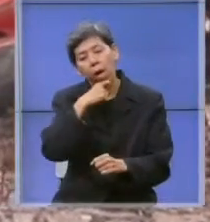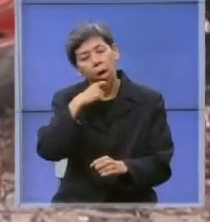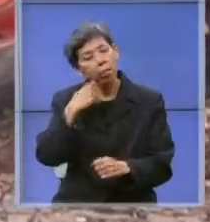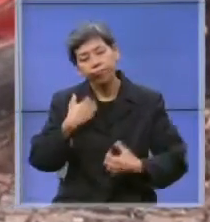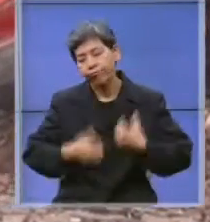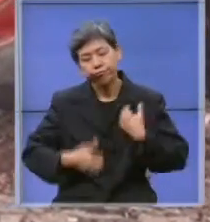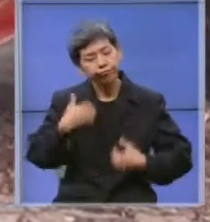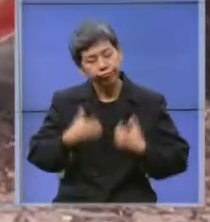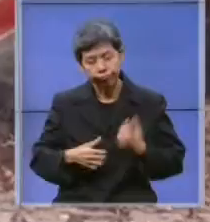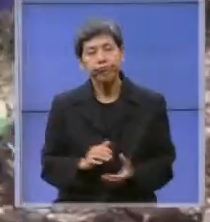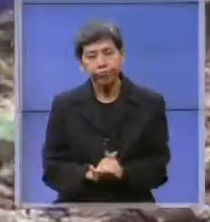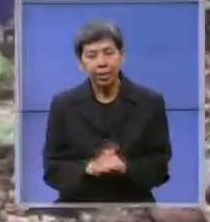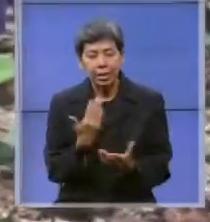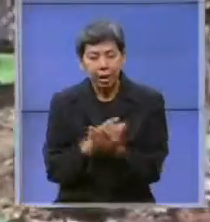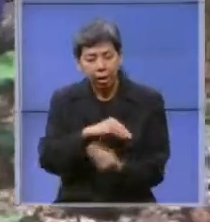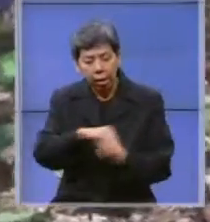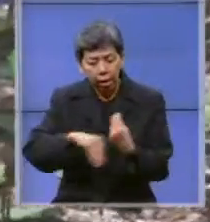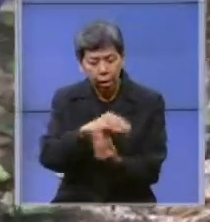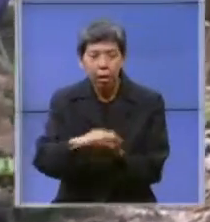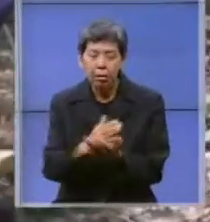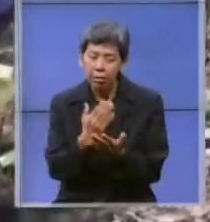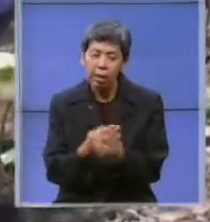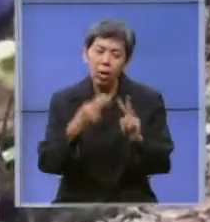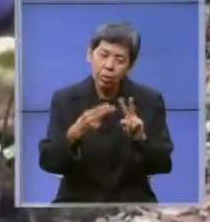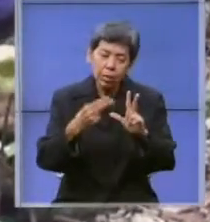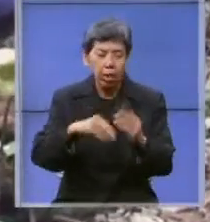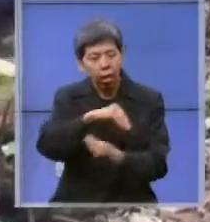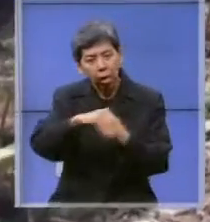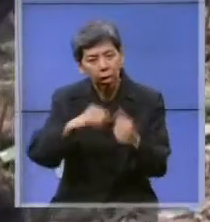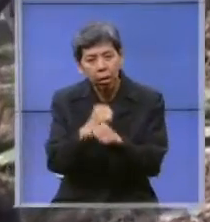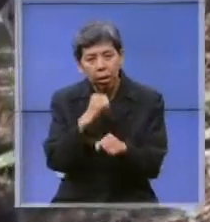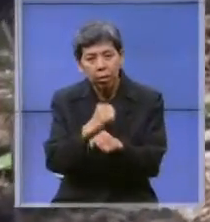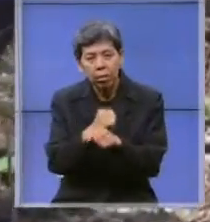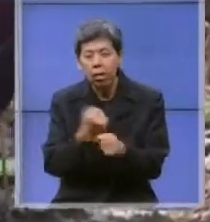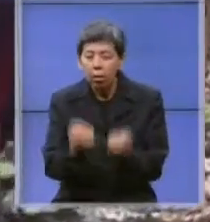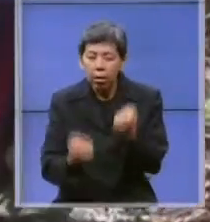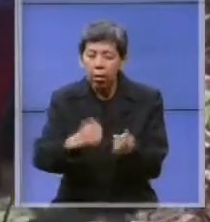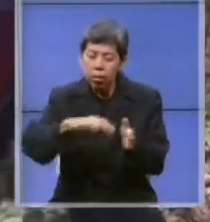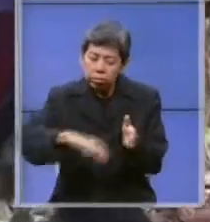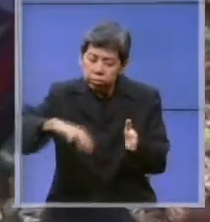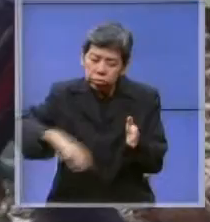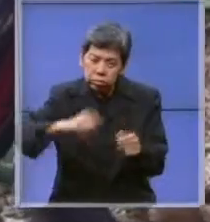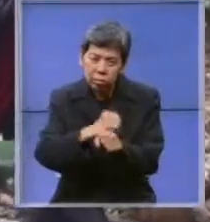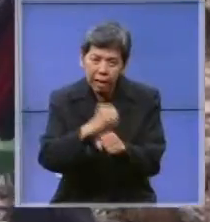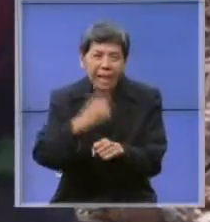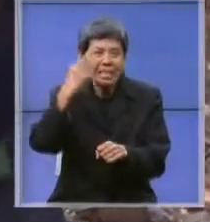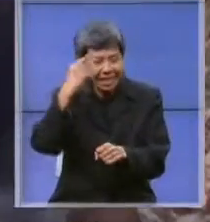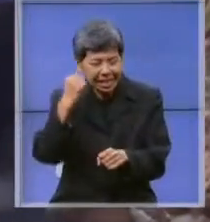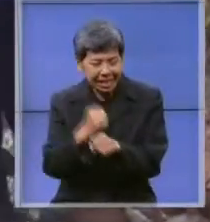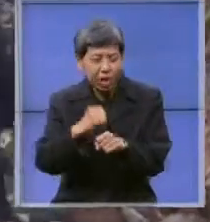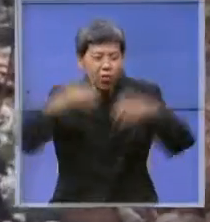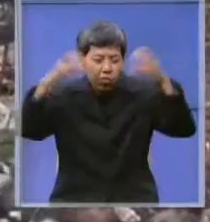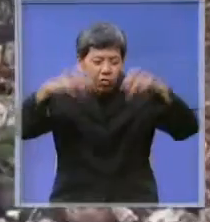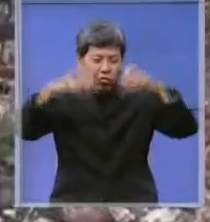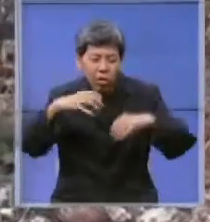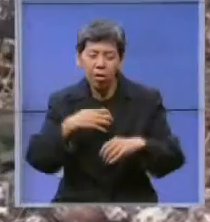ย่างหนักนะคะขาดรายได้เดือนละ2-30,000บาทจนต้องว่าจ้างรถมาปรับไถพื้นที่โดยมีความหวังว่าจะมีฝนตกลงมาในเ